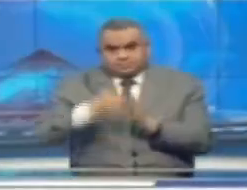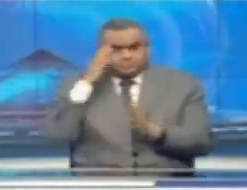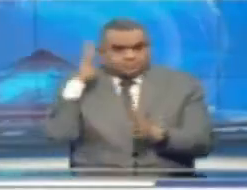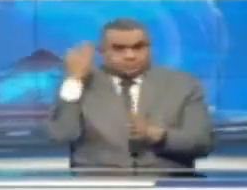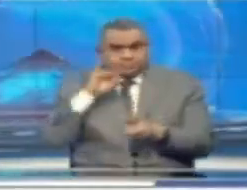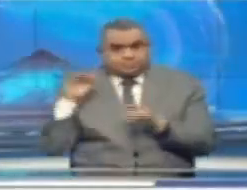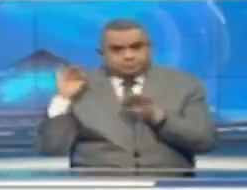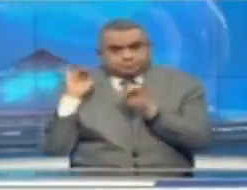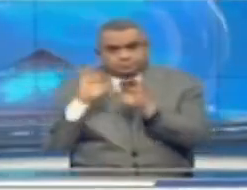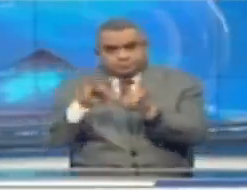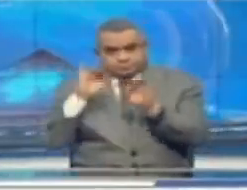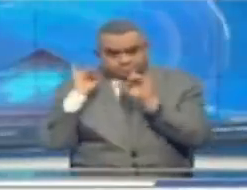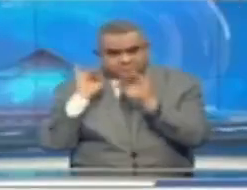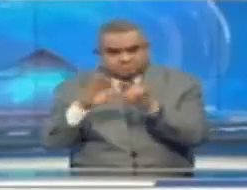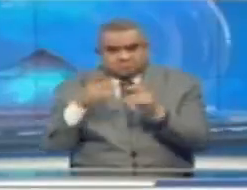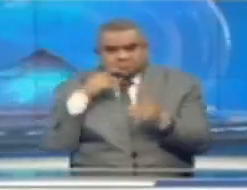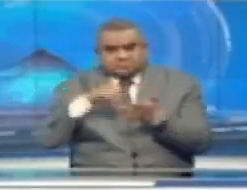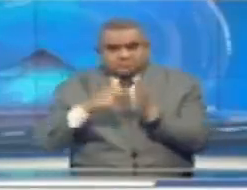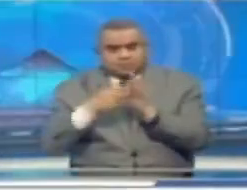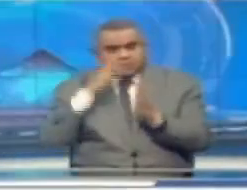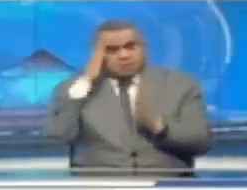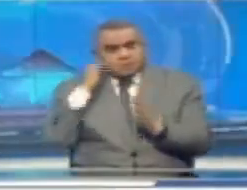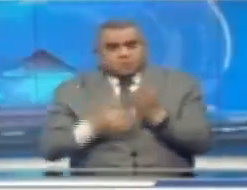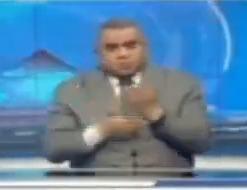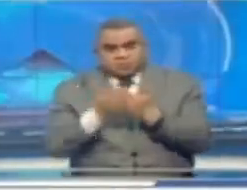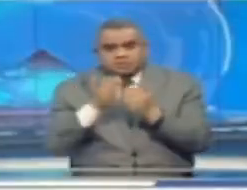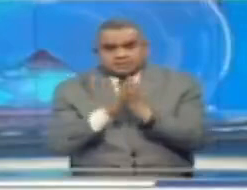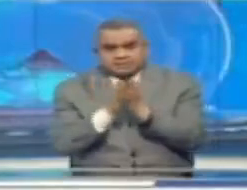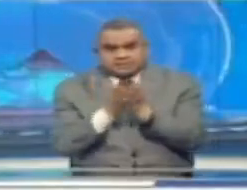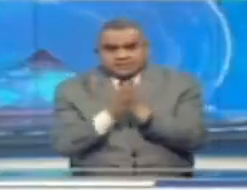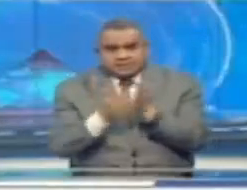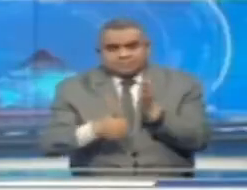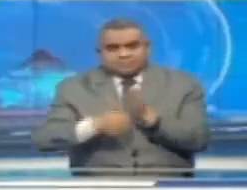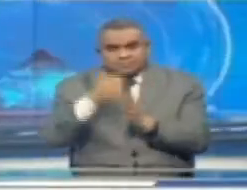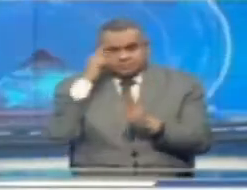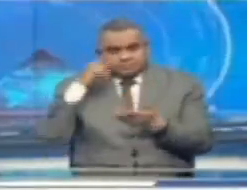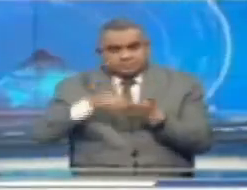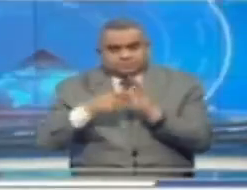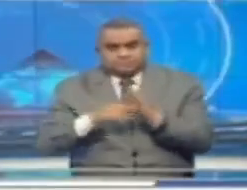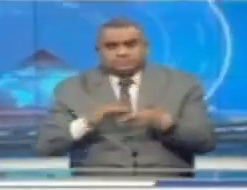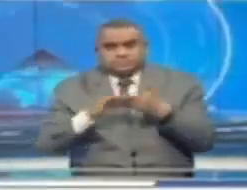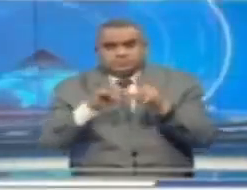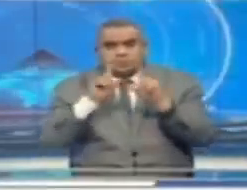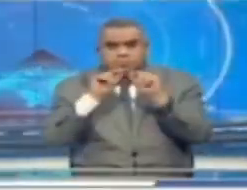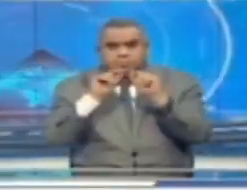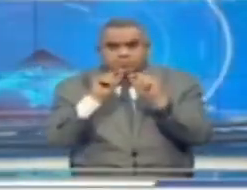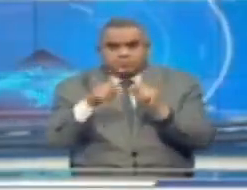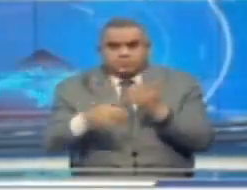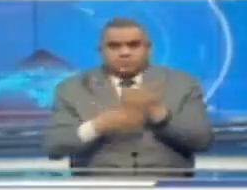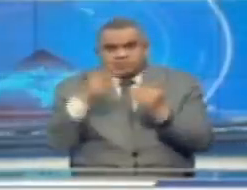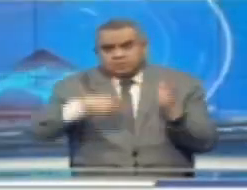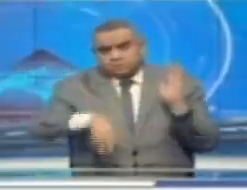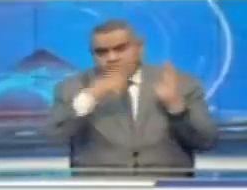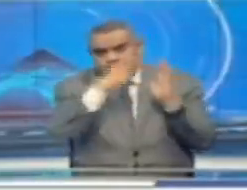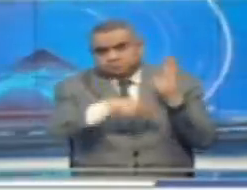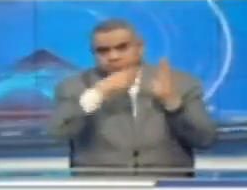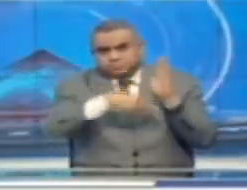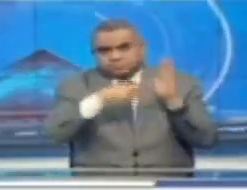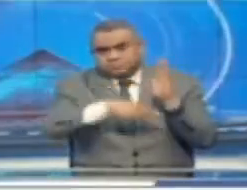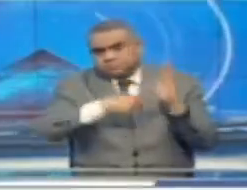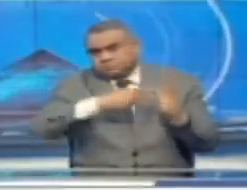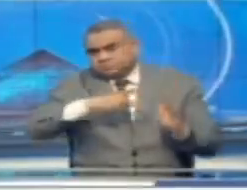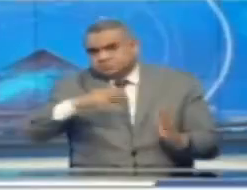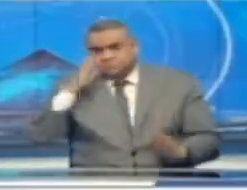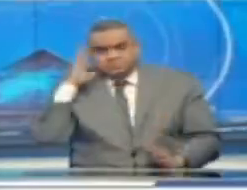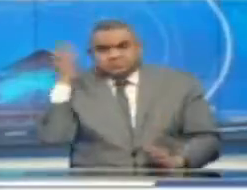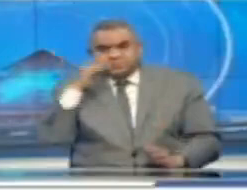الشديد عليه، ونظرا إن دور النشر بترحب بالكتاب النشأ يعني كدعم ليهم يعني. تنوع الإصدارات لمختلف الأذواق